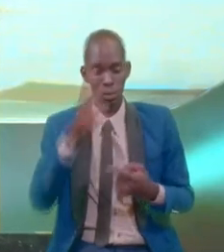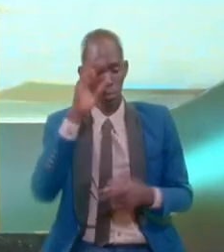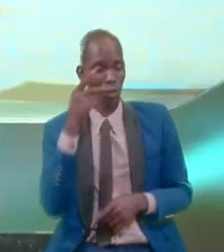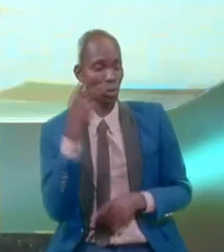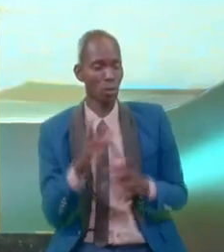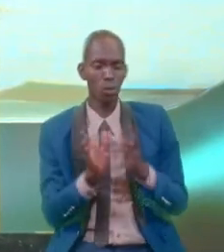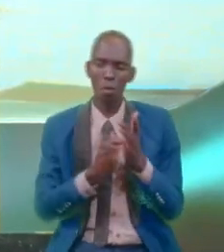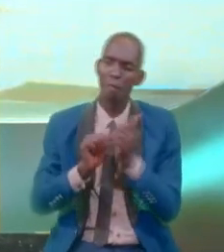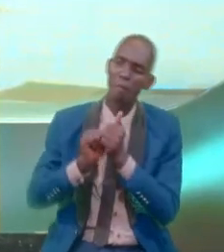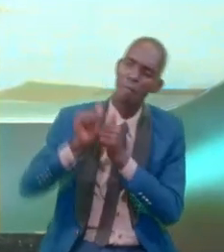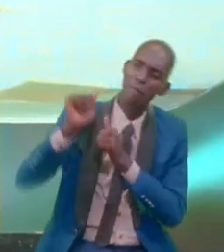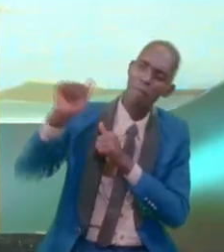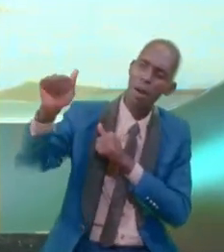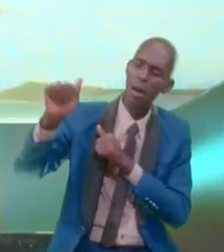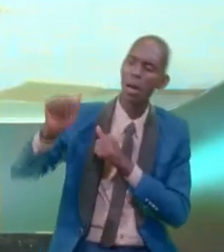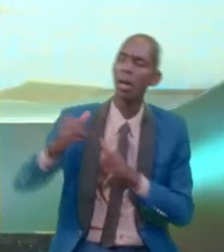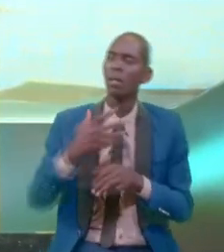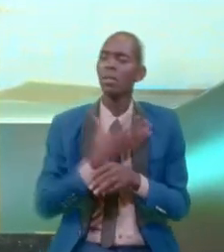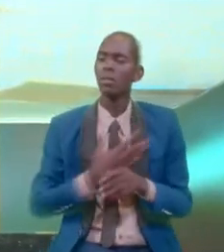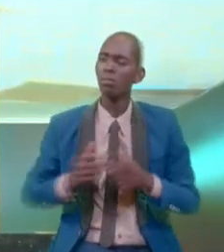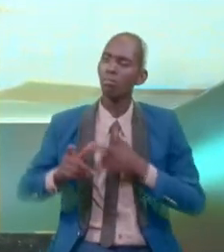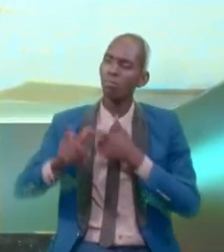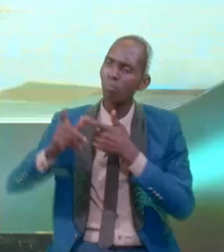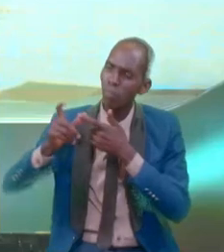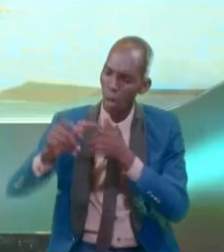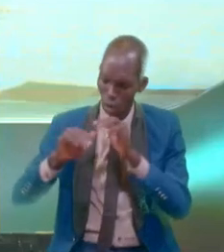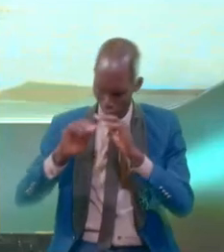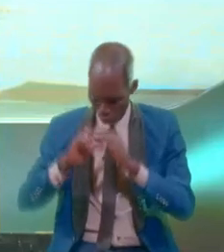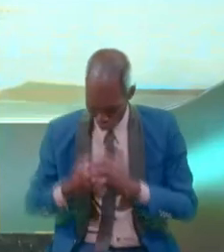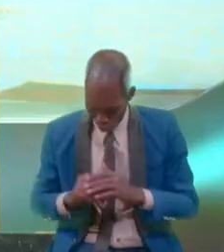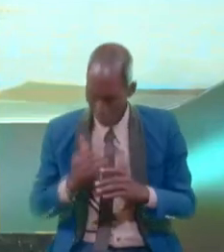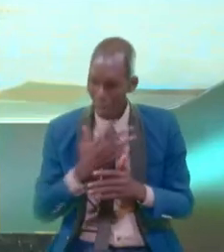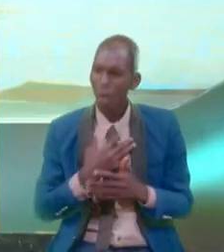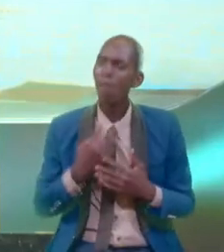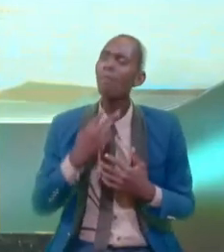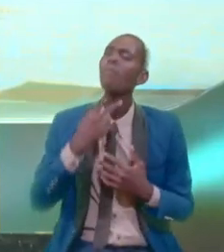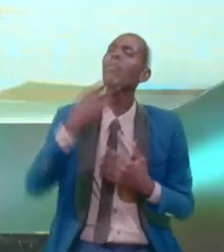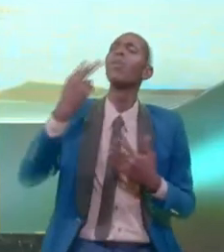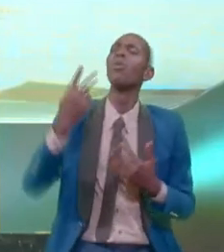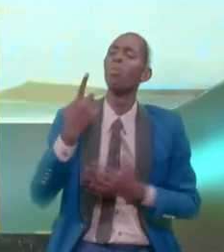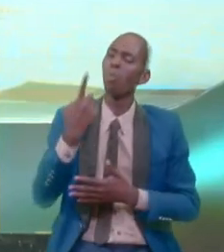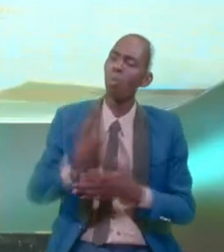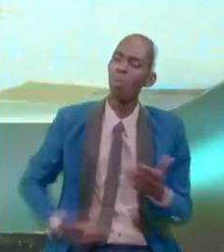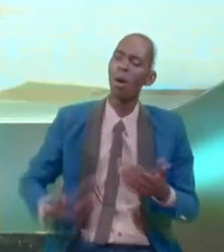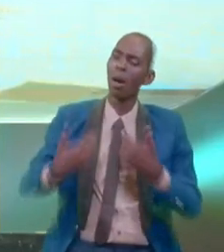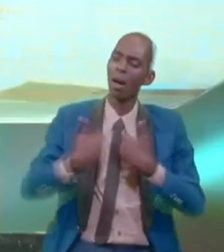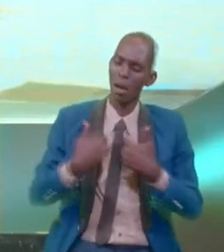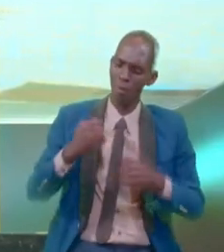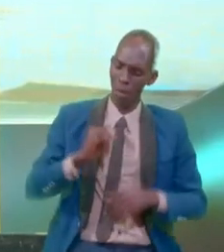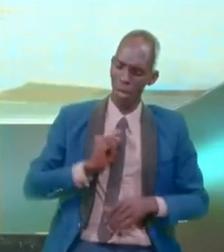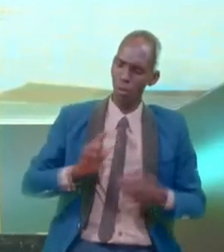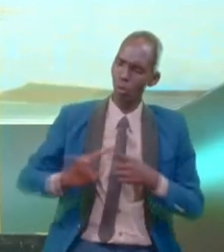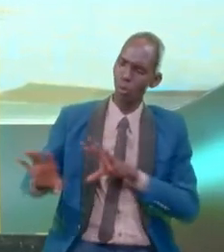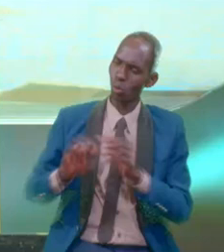il accourut, se prosterna devant lui et s'écria d'une voix forte, « Qu'y a-t-il entre moi et toi,